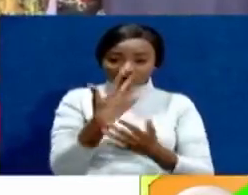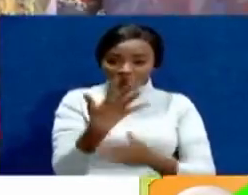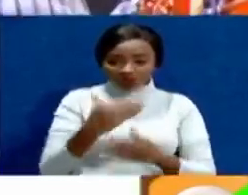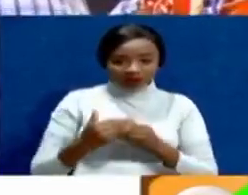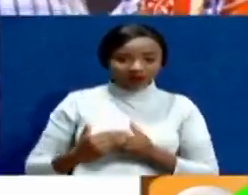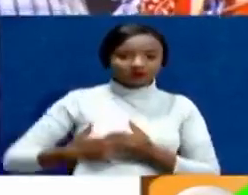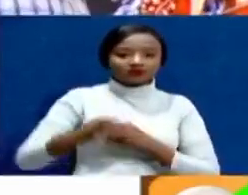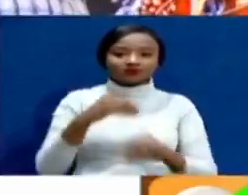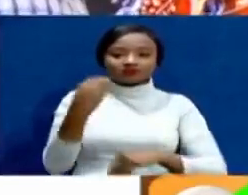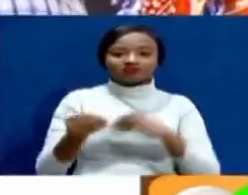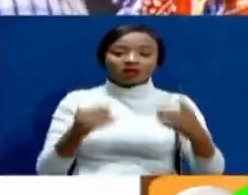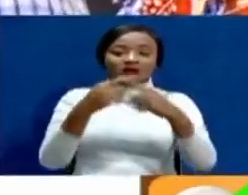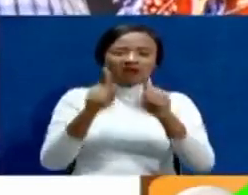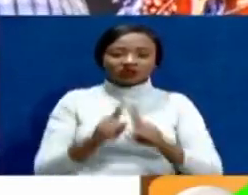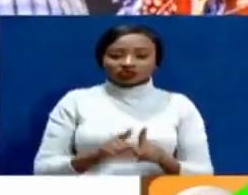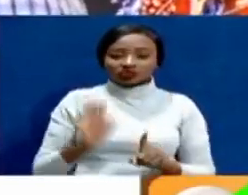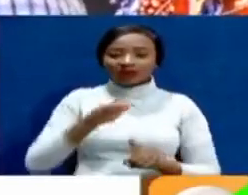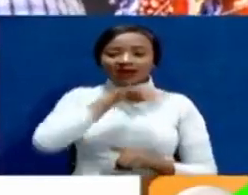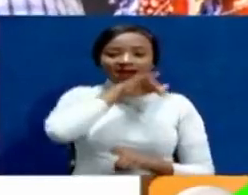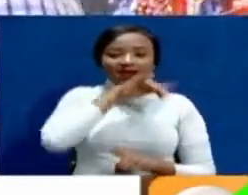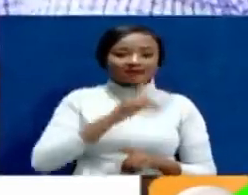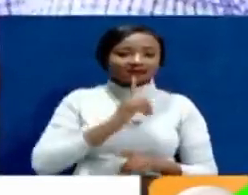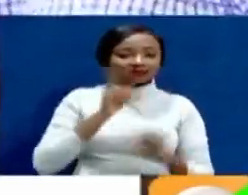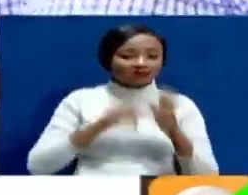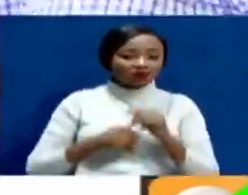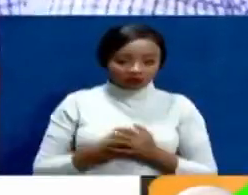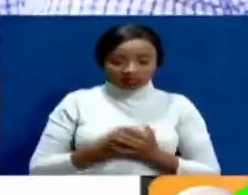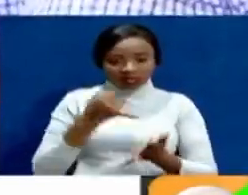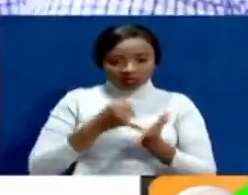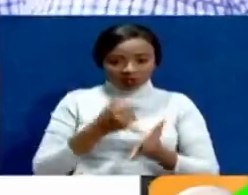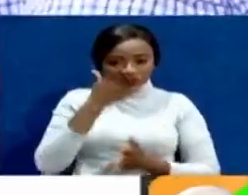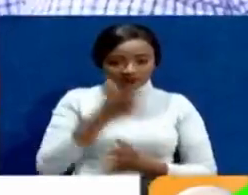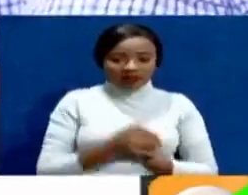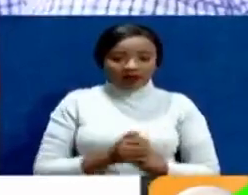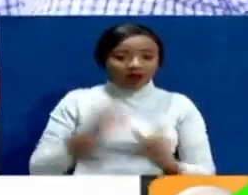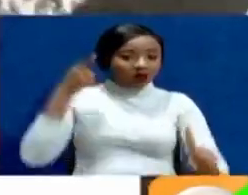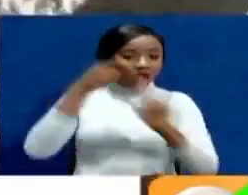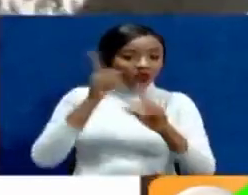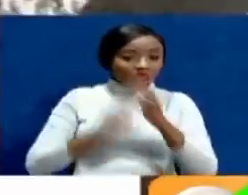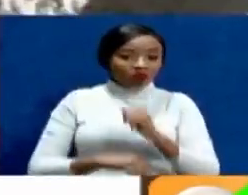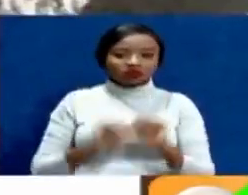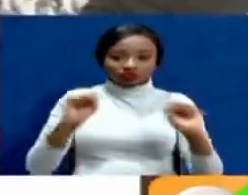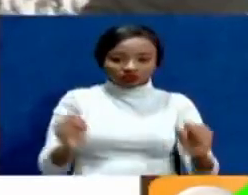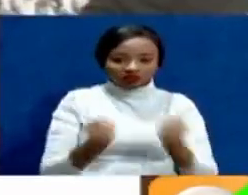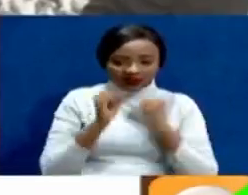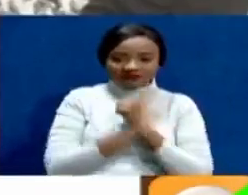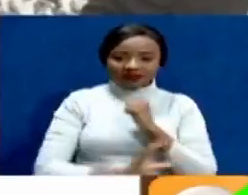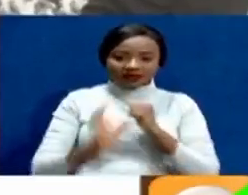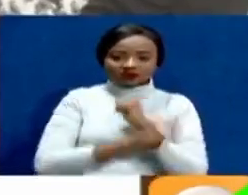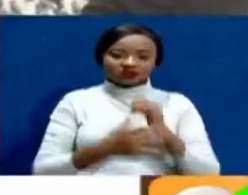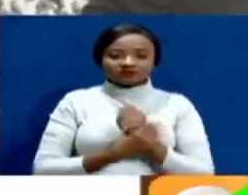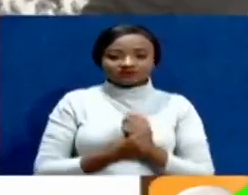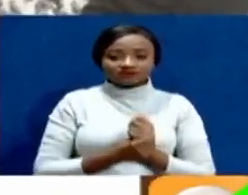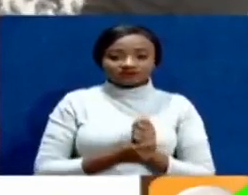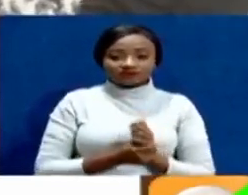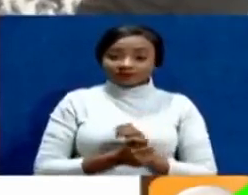Odinga akitangaza kuwa bado yupo uwanjani aswa katika safari ya kukomboa taifa. Tatu inakuja,